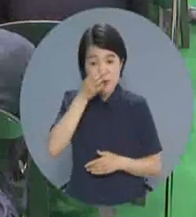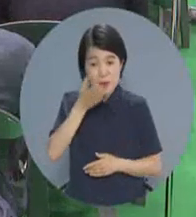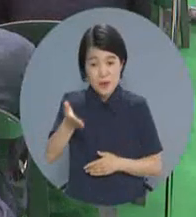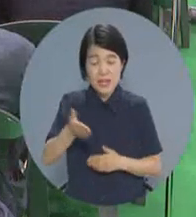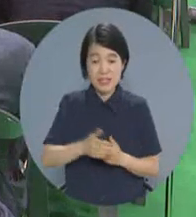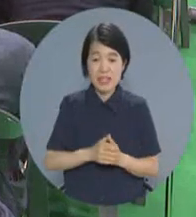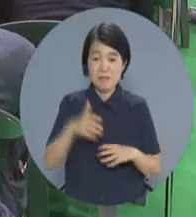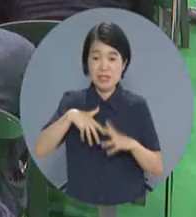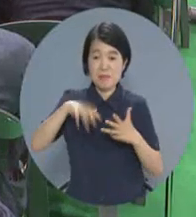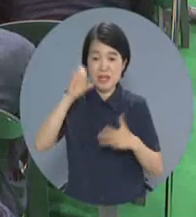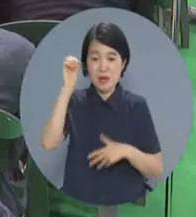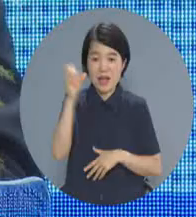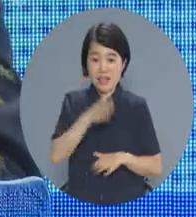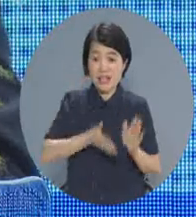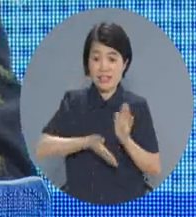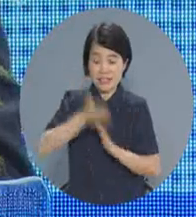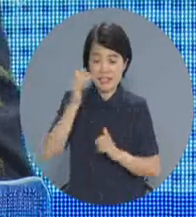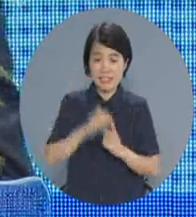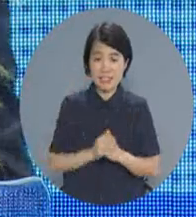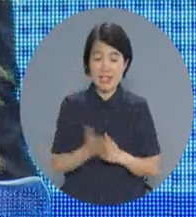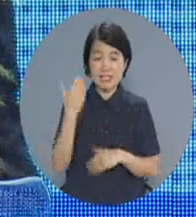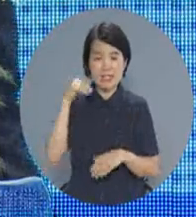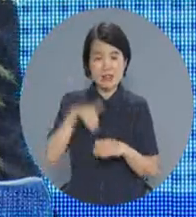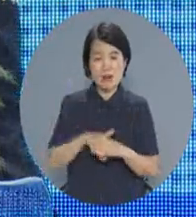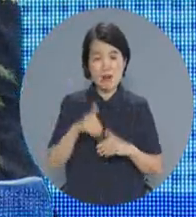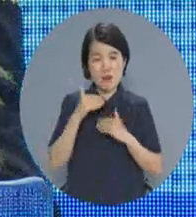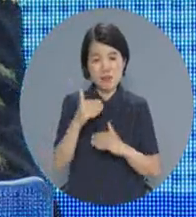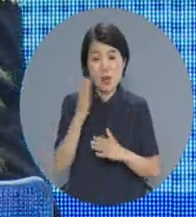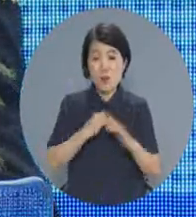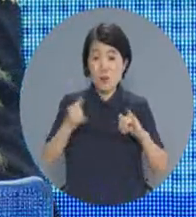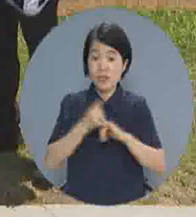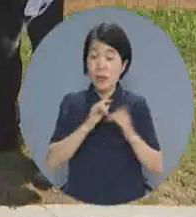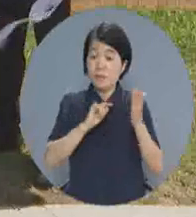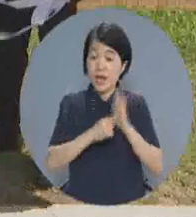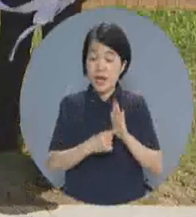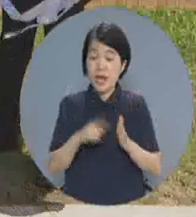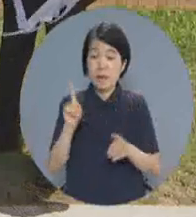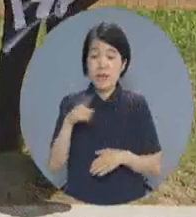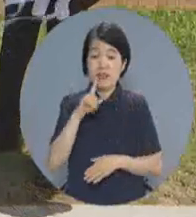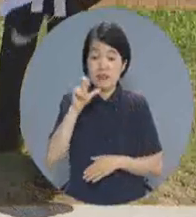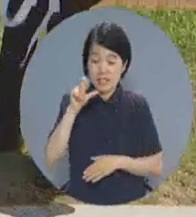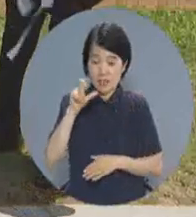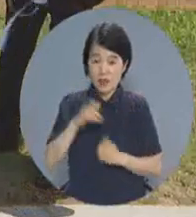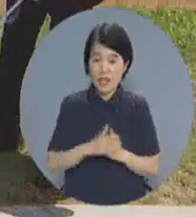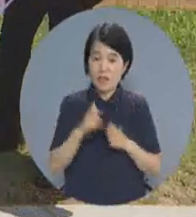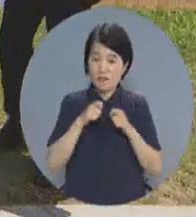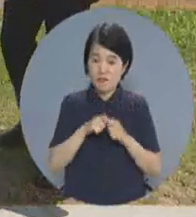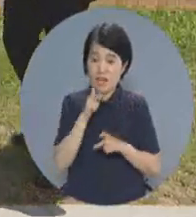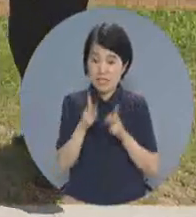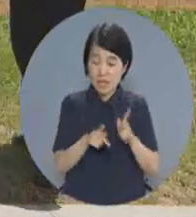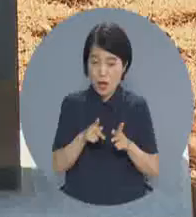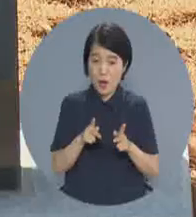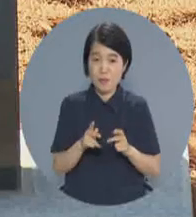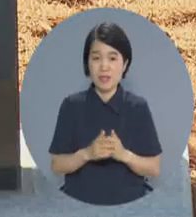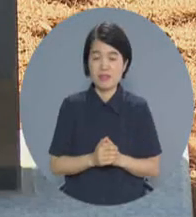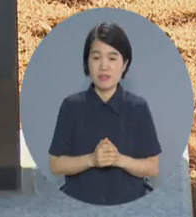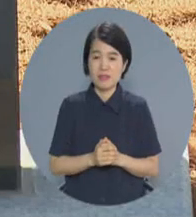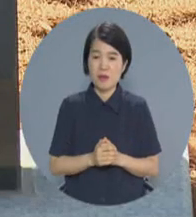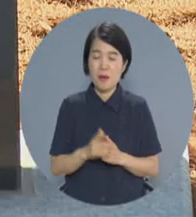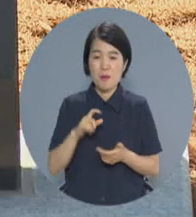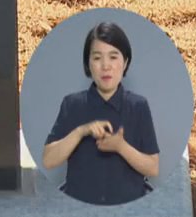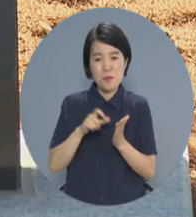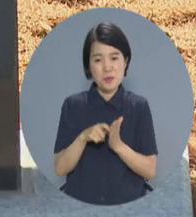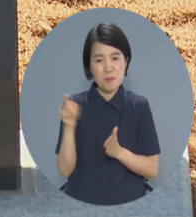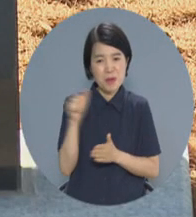민선 8기 광양시. 지난 선거 과정에서 공약으로 제시돼 115가지로 구체화된 사업들이 얼마나 속도감